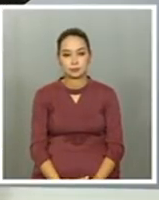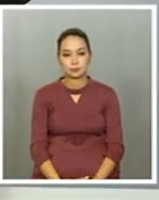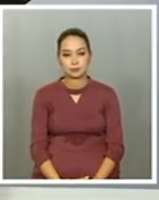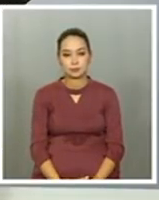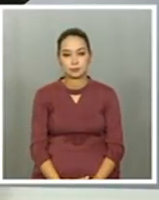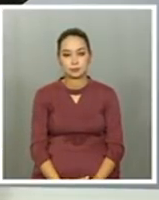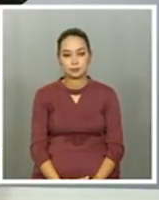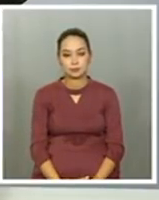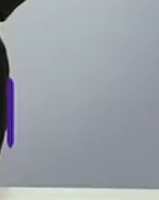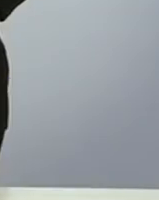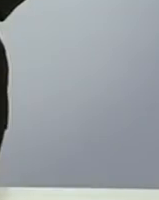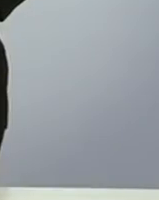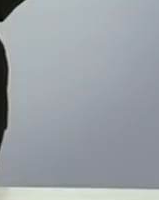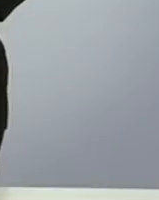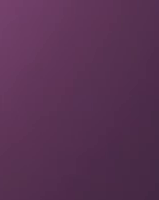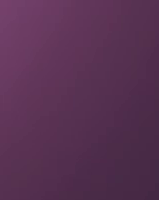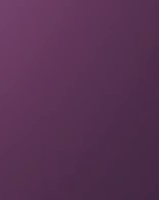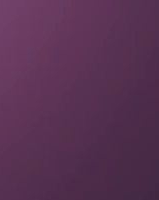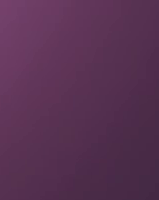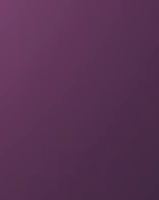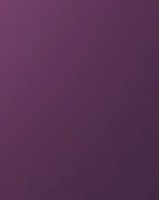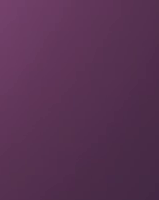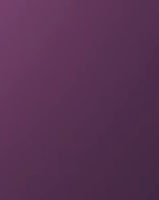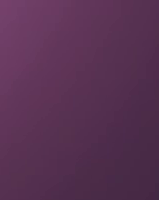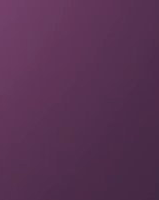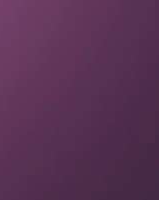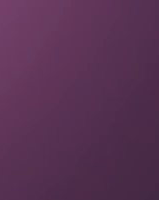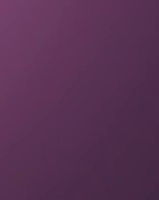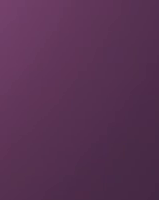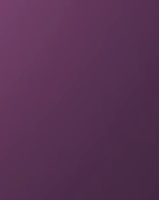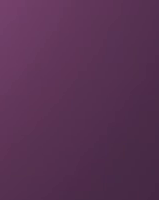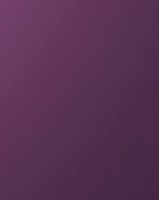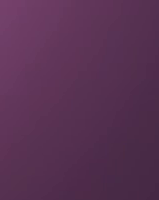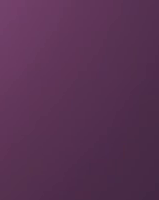Назарларыңызға рахмет, сау болыңыздар.